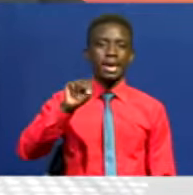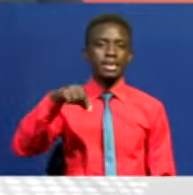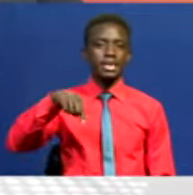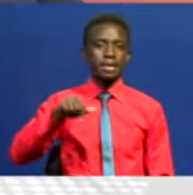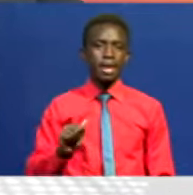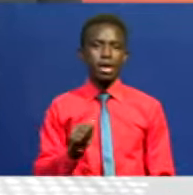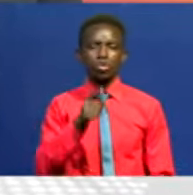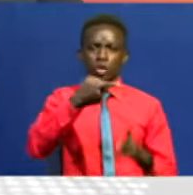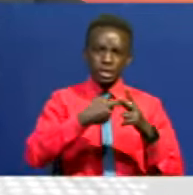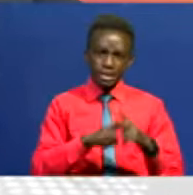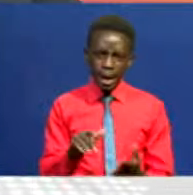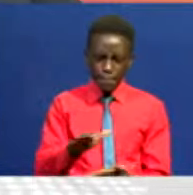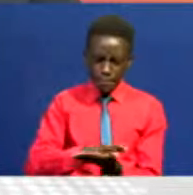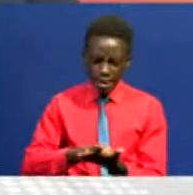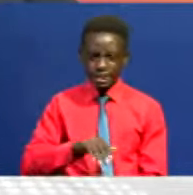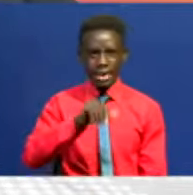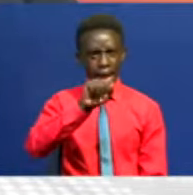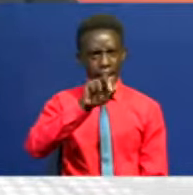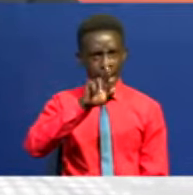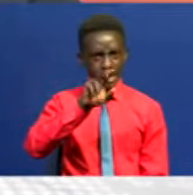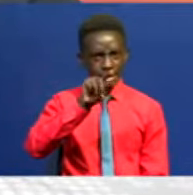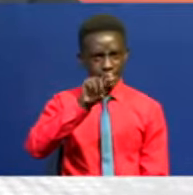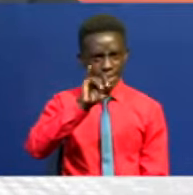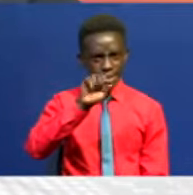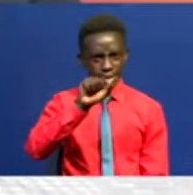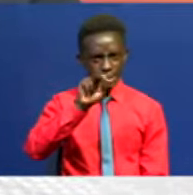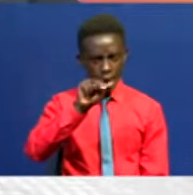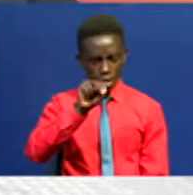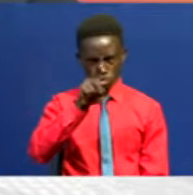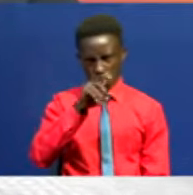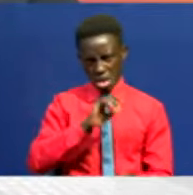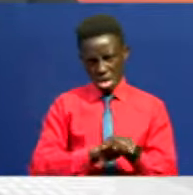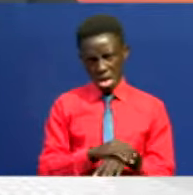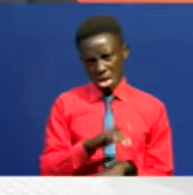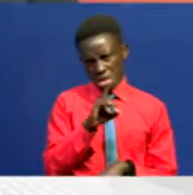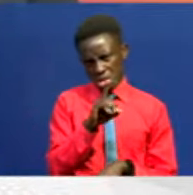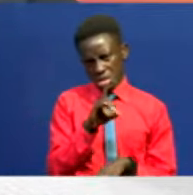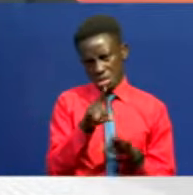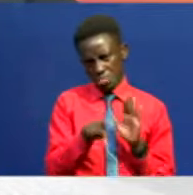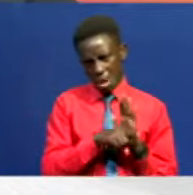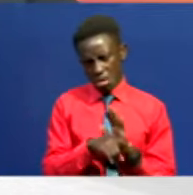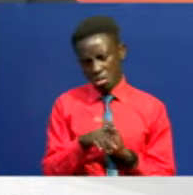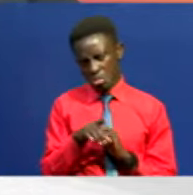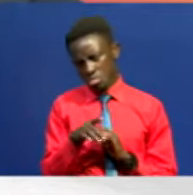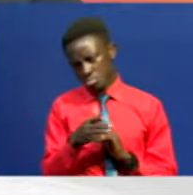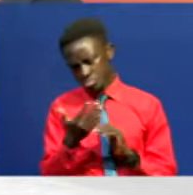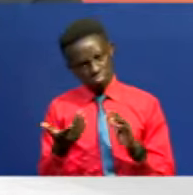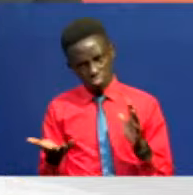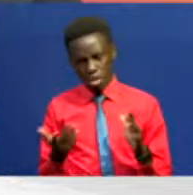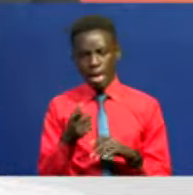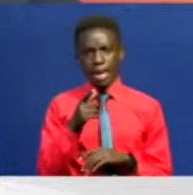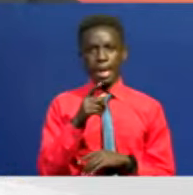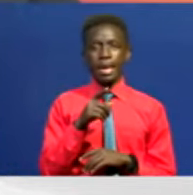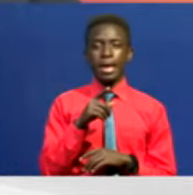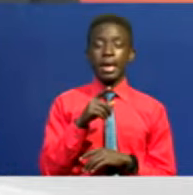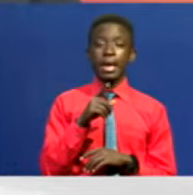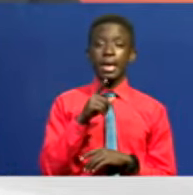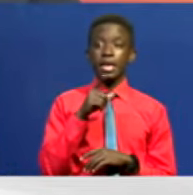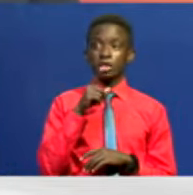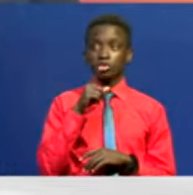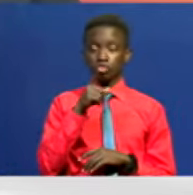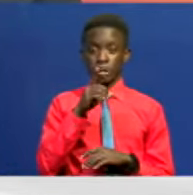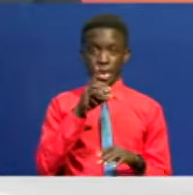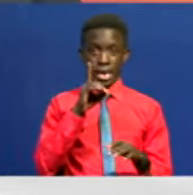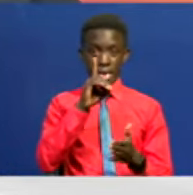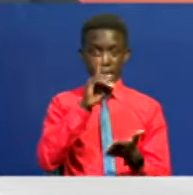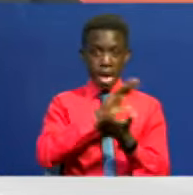na E ama D minus and below, ama ulikuwa na KCP qualification, na ukiwa na D plain